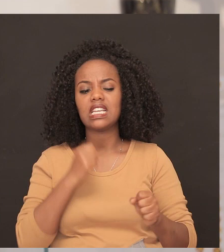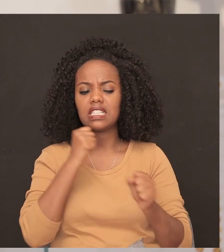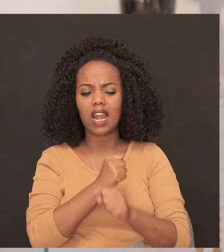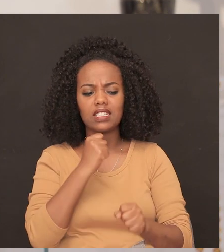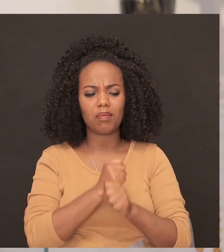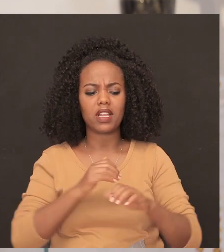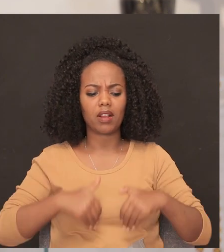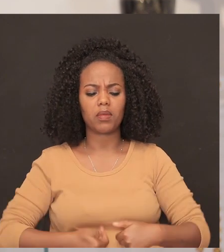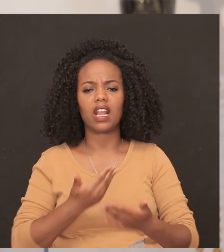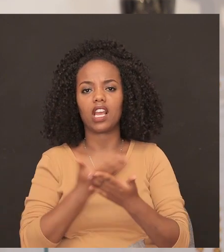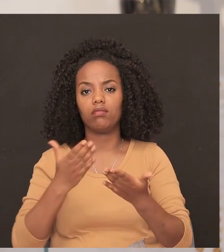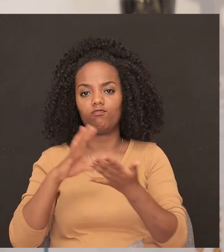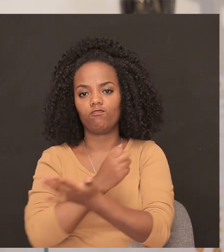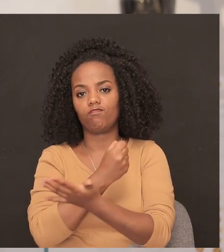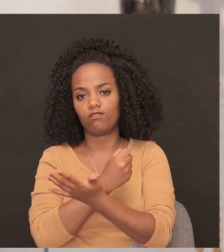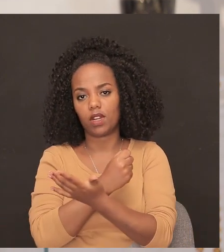የለፋበትን ነገር ቢቀማም